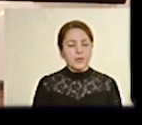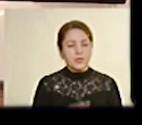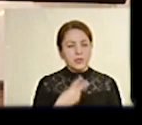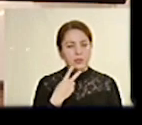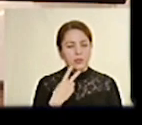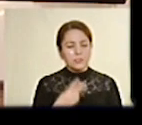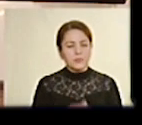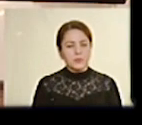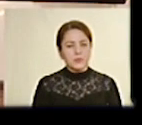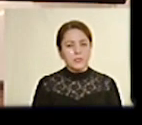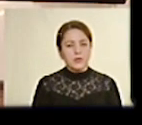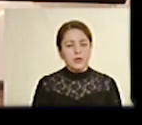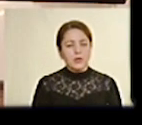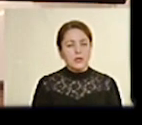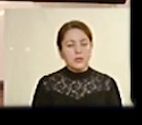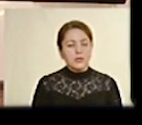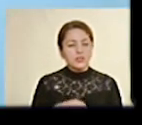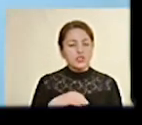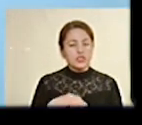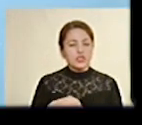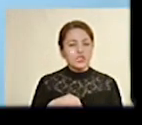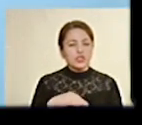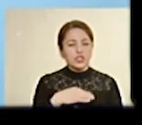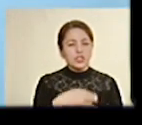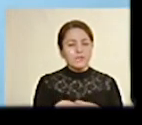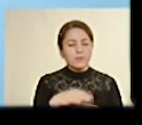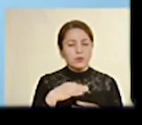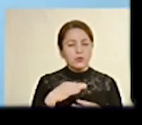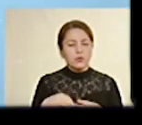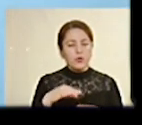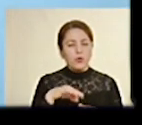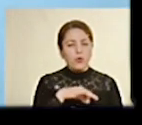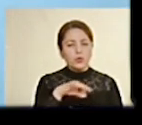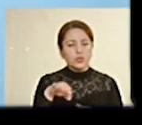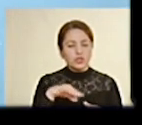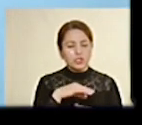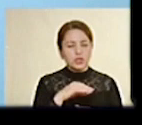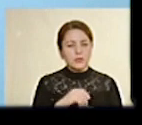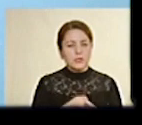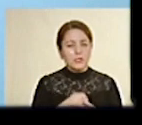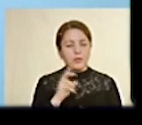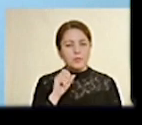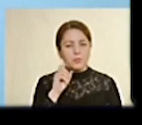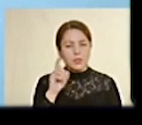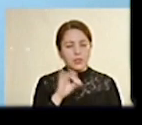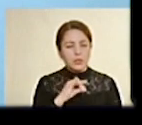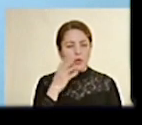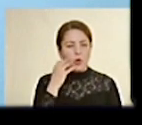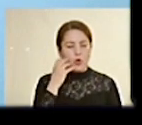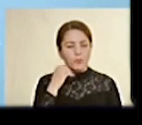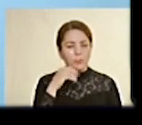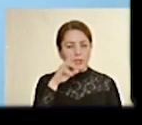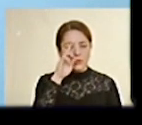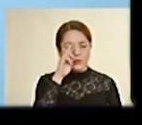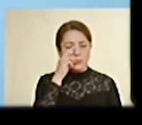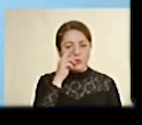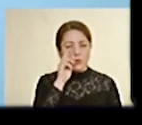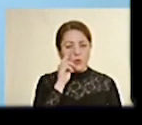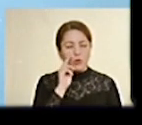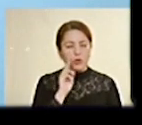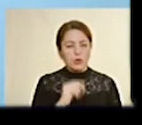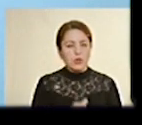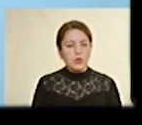Demak, bu yerda shaftoli ortiqcha. Ya'ni behi, olma